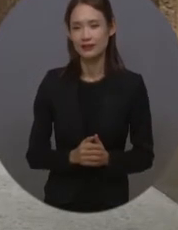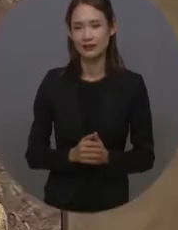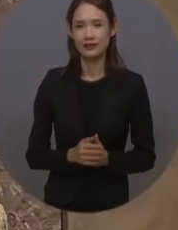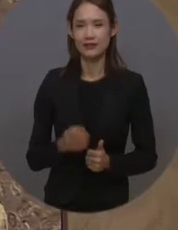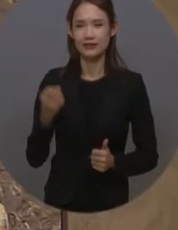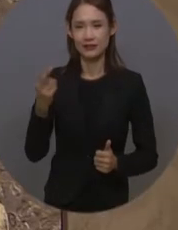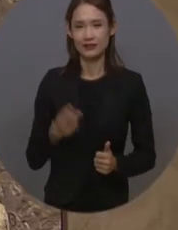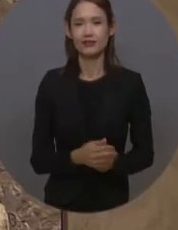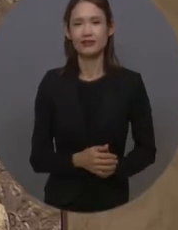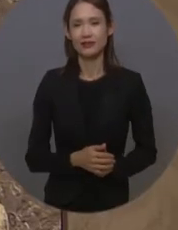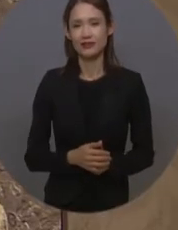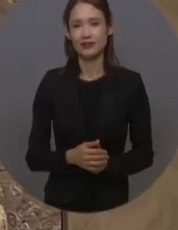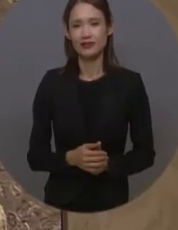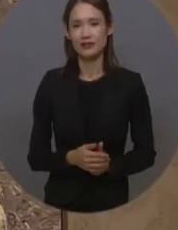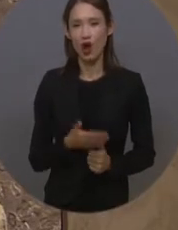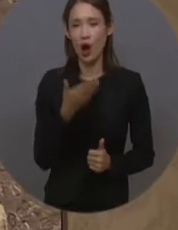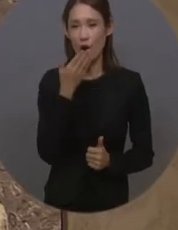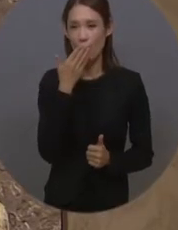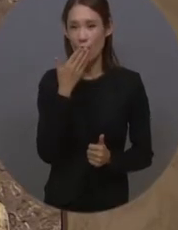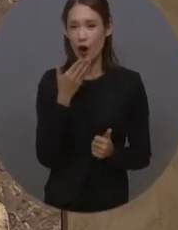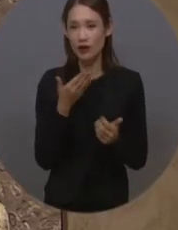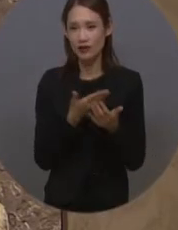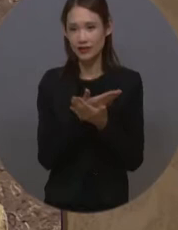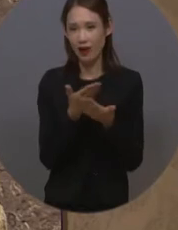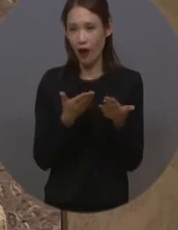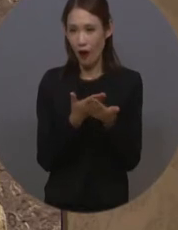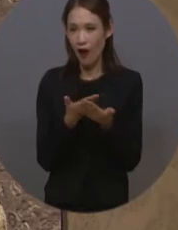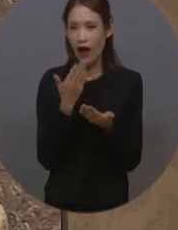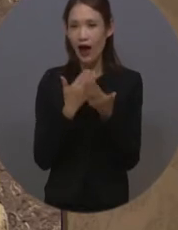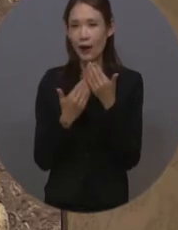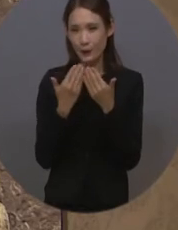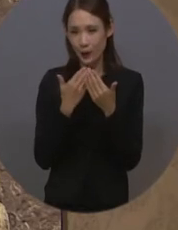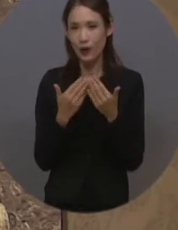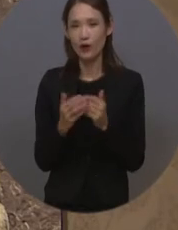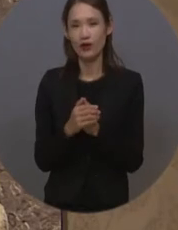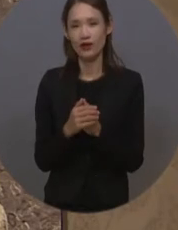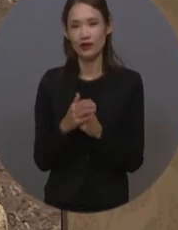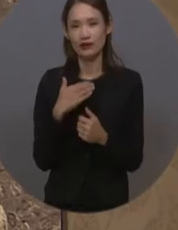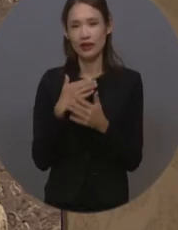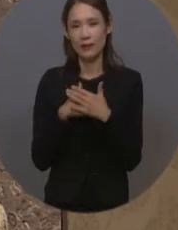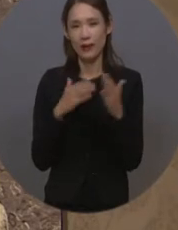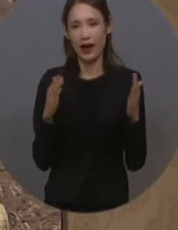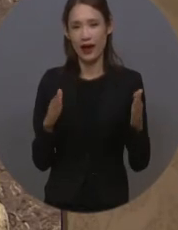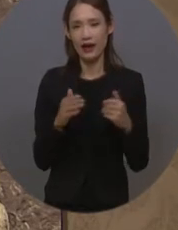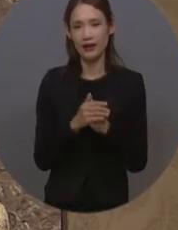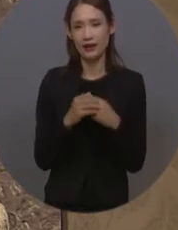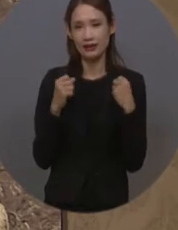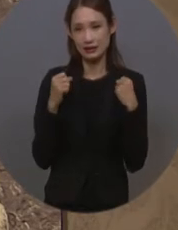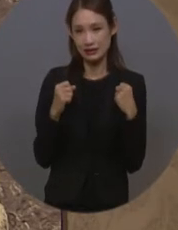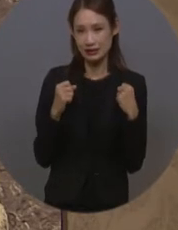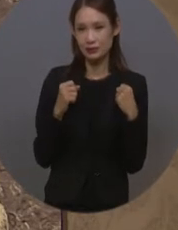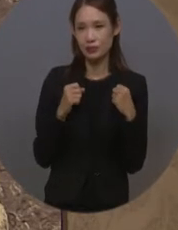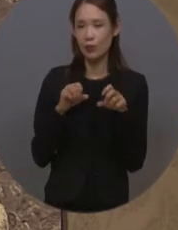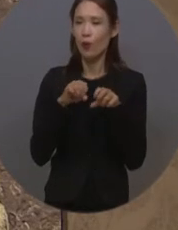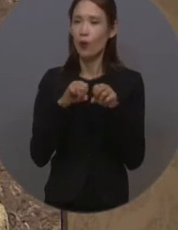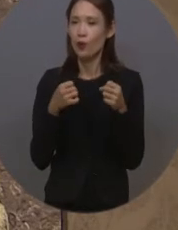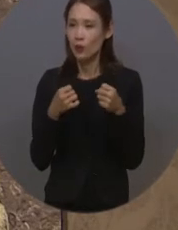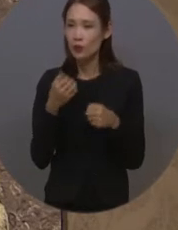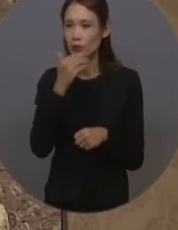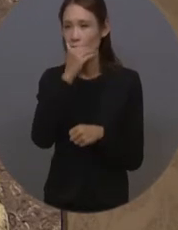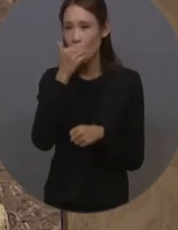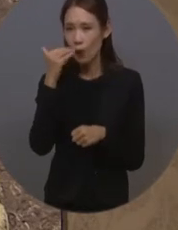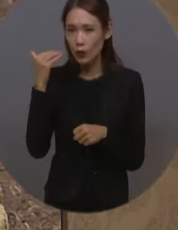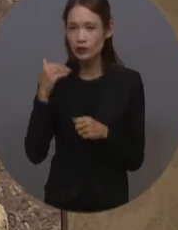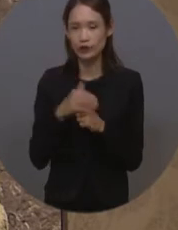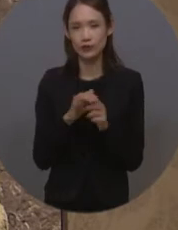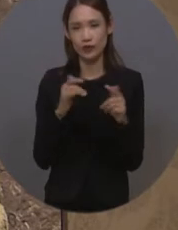그리고 이 먹을 걸 잘 나눠 먹어요, 항상. 그 제 방에 있으면 고구마나 옥수수 이런